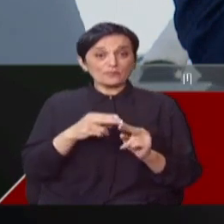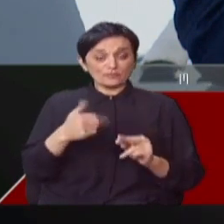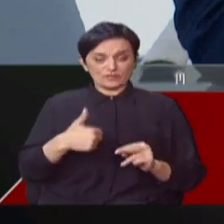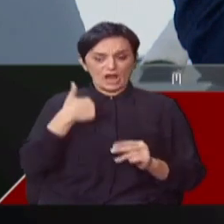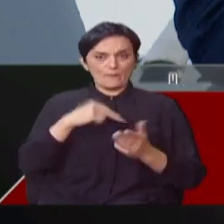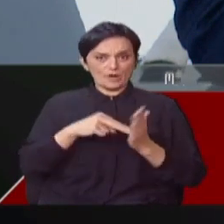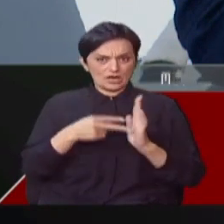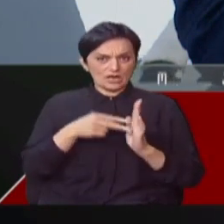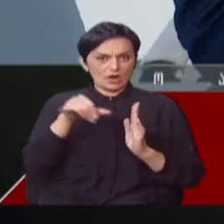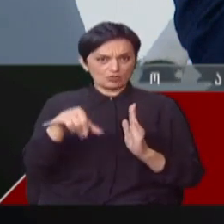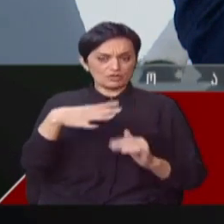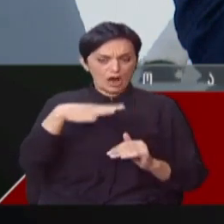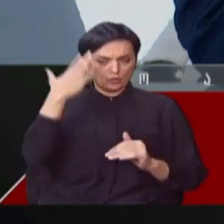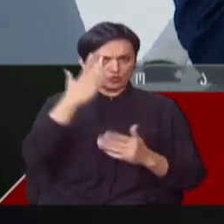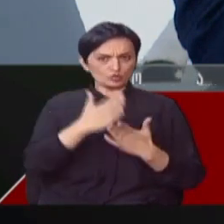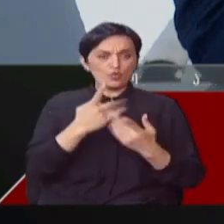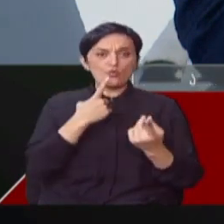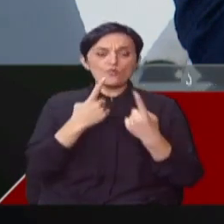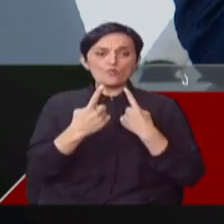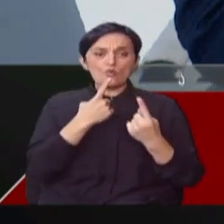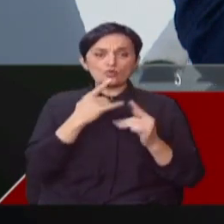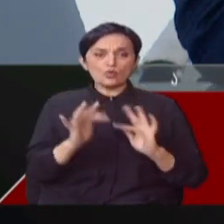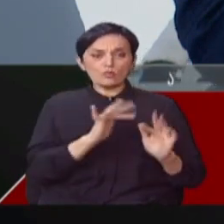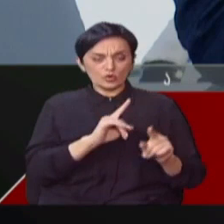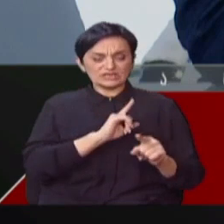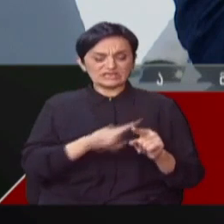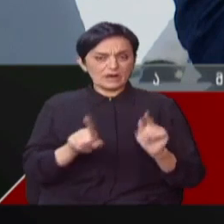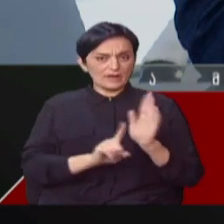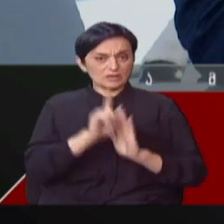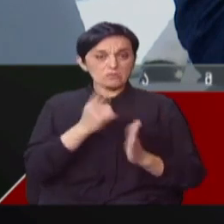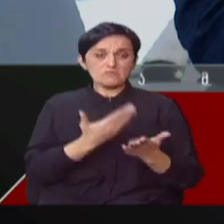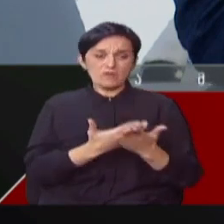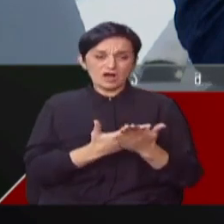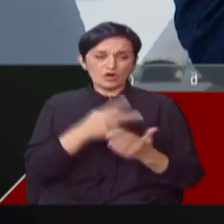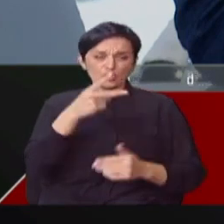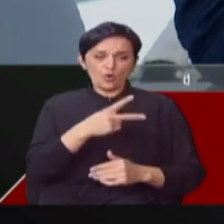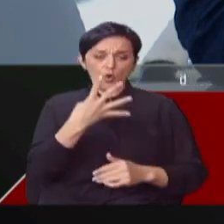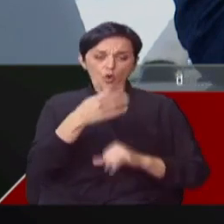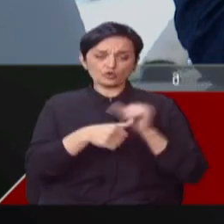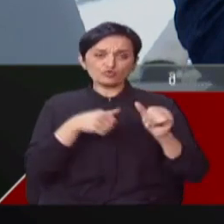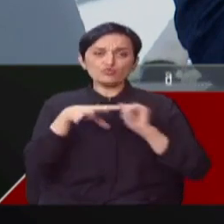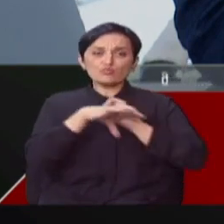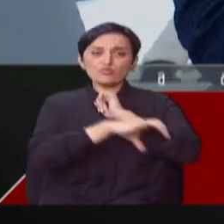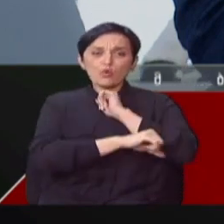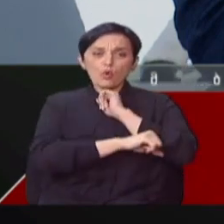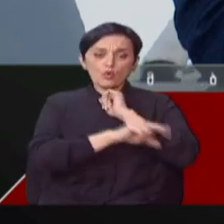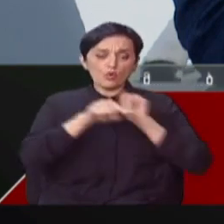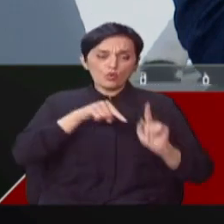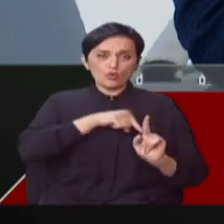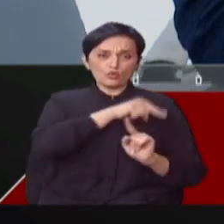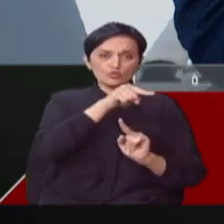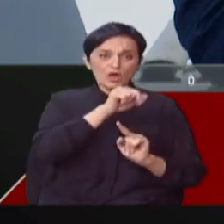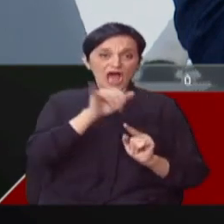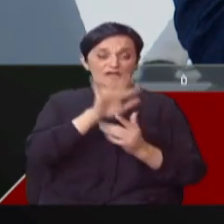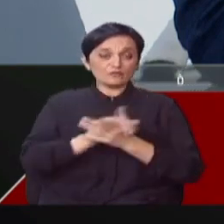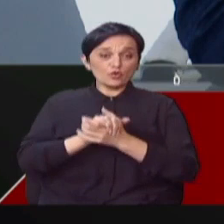bitsiuri gegma cartuloț nebașiro, mola pare că e bine procesis, s-a rapat dait, spus magalitatoria ta s-a dat cât li zbolos, tu și naidan, euro ca